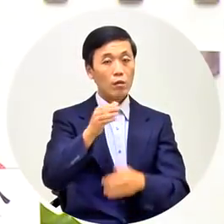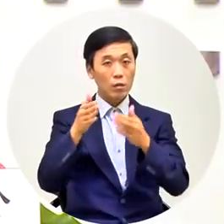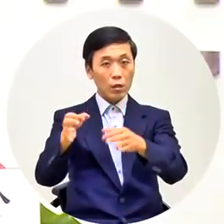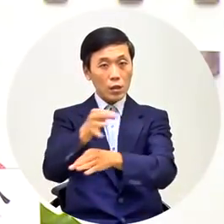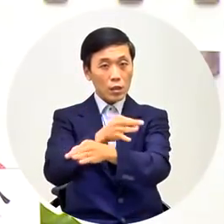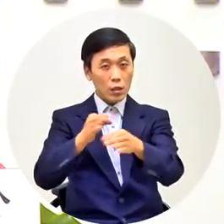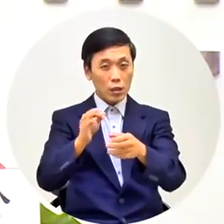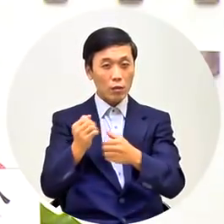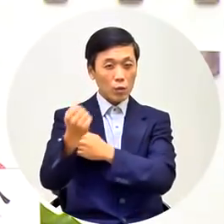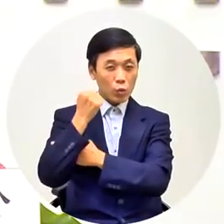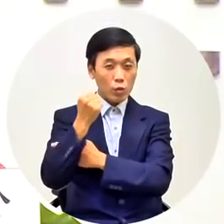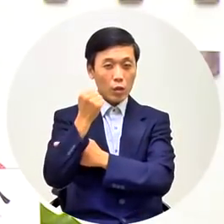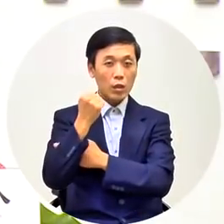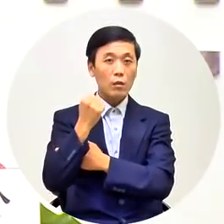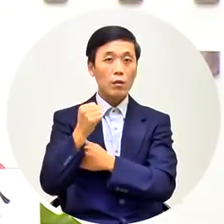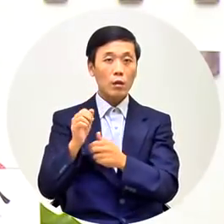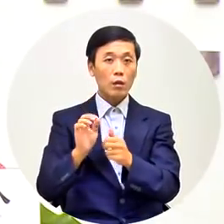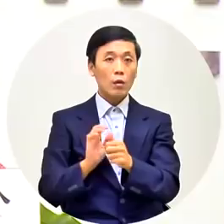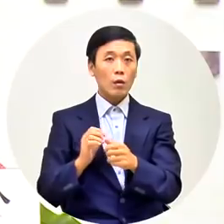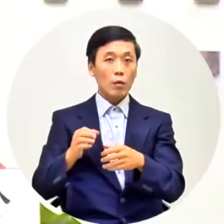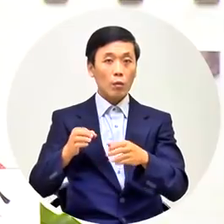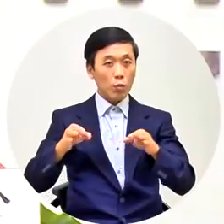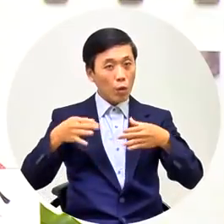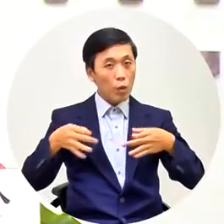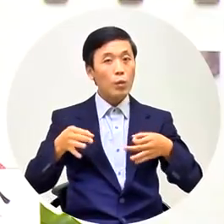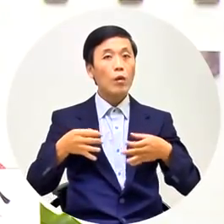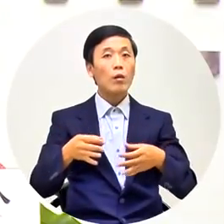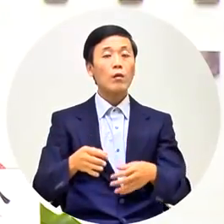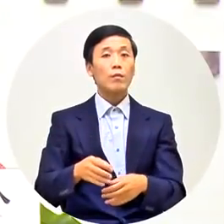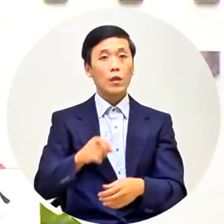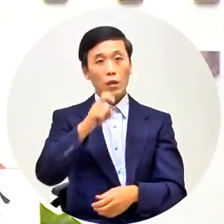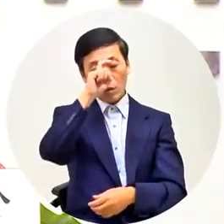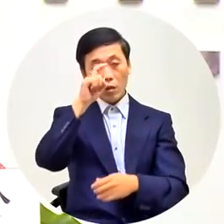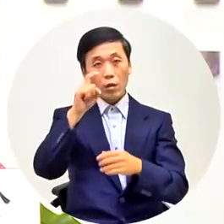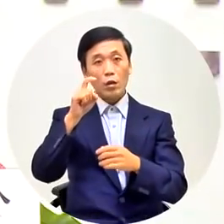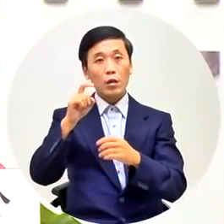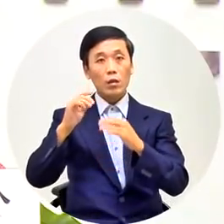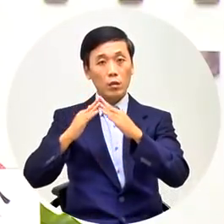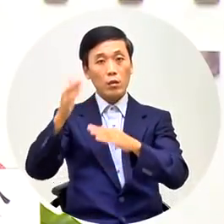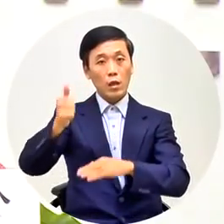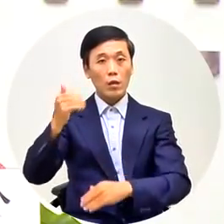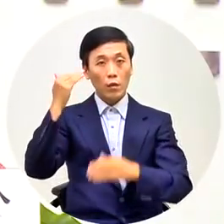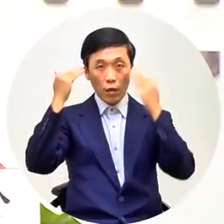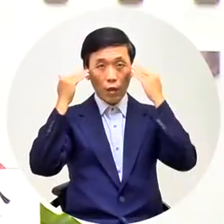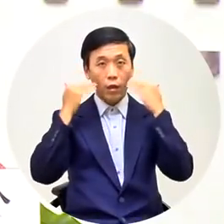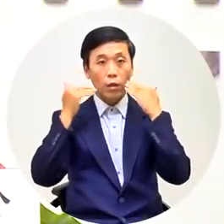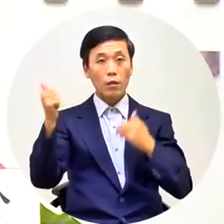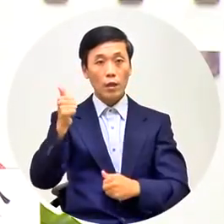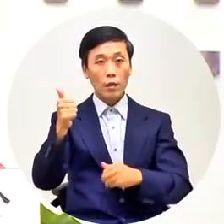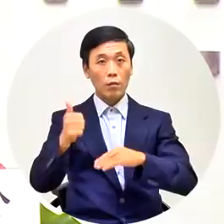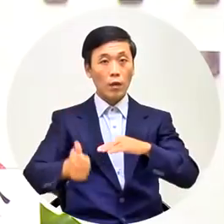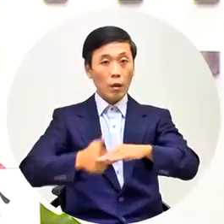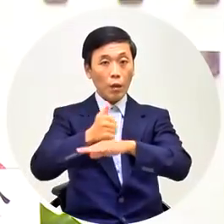啊，伫咱韩市长，拄啊还未上职一个月。啊，高雄